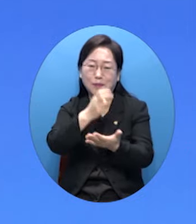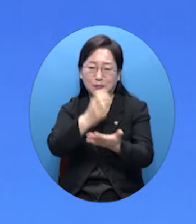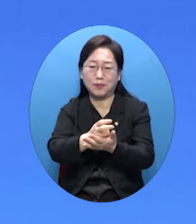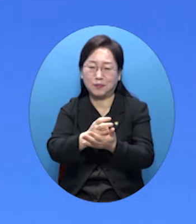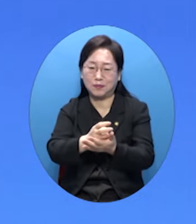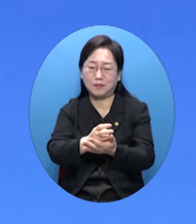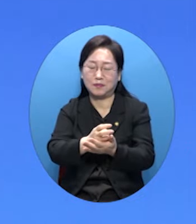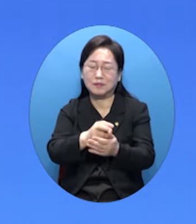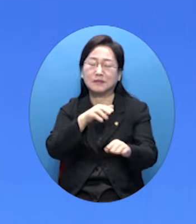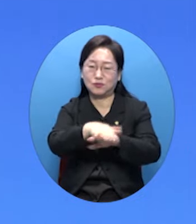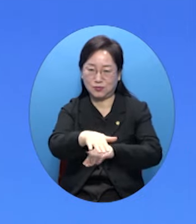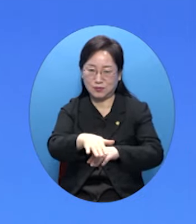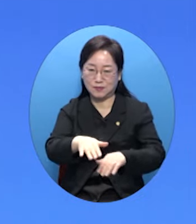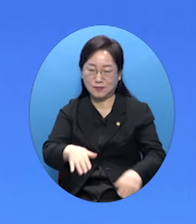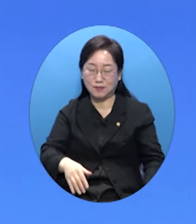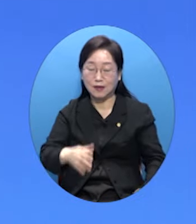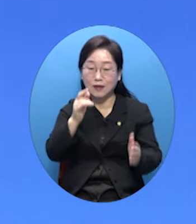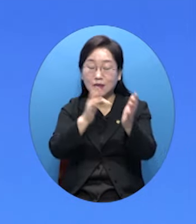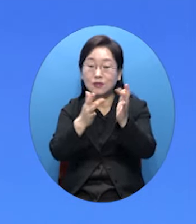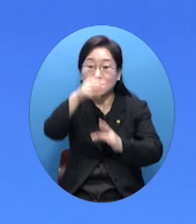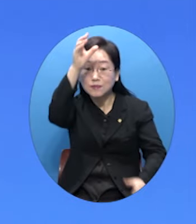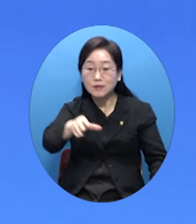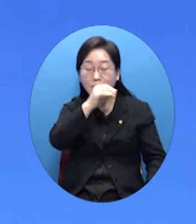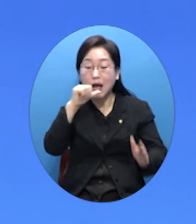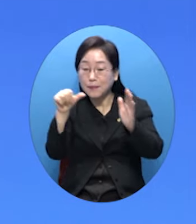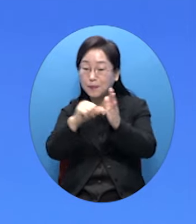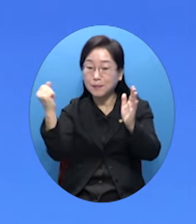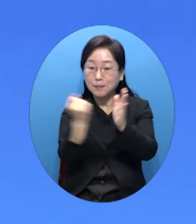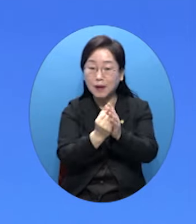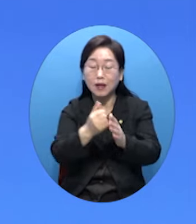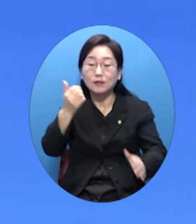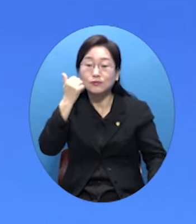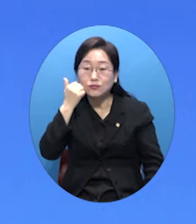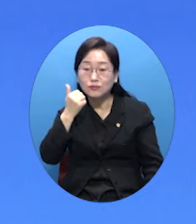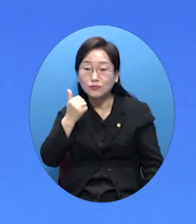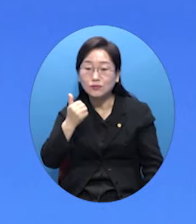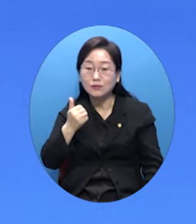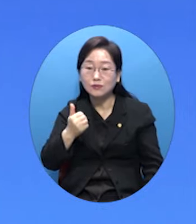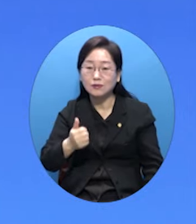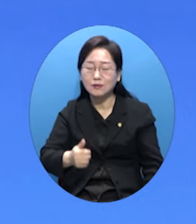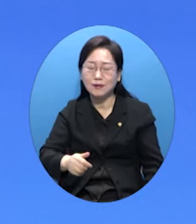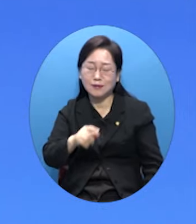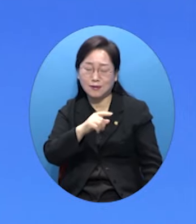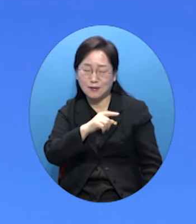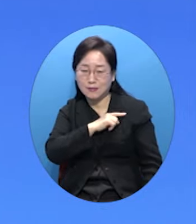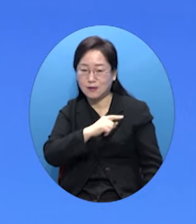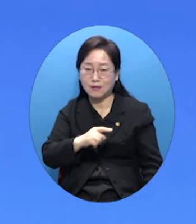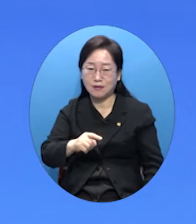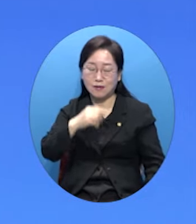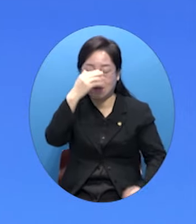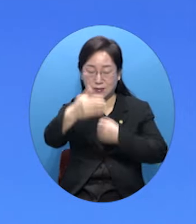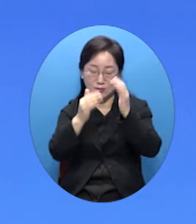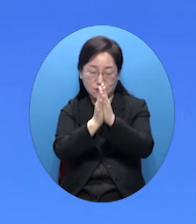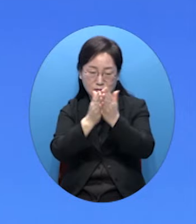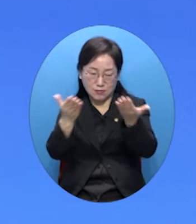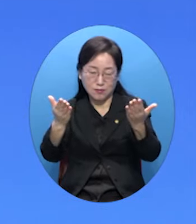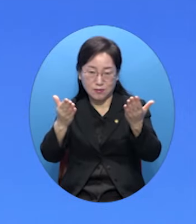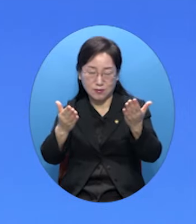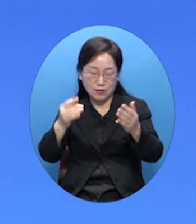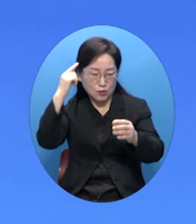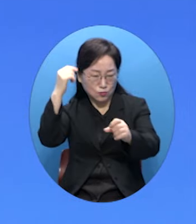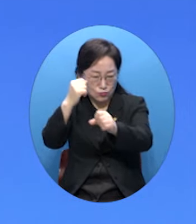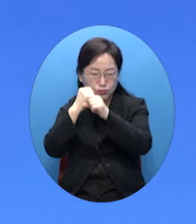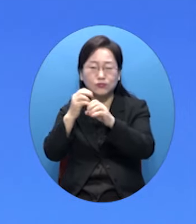사람입니다. 예수님을 십자가 못 박은 사람들이 누구냐? 예수님을 십자가 못 박은 사람들은 가장 그 당시 성경을 많이